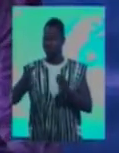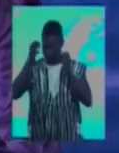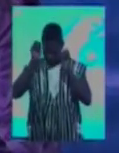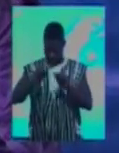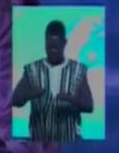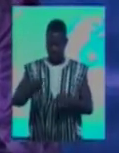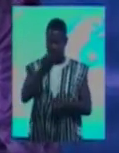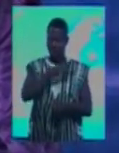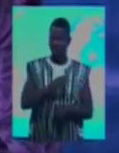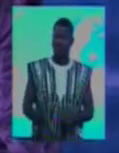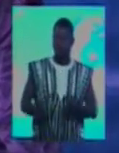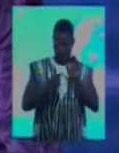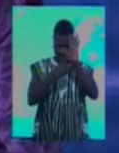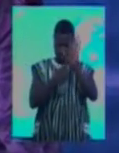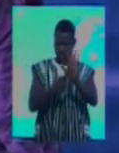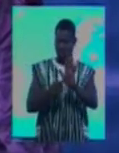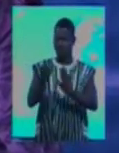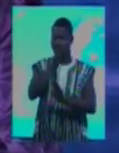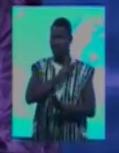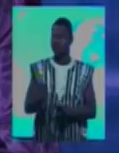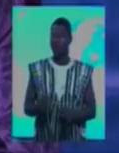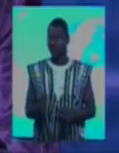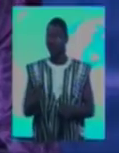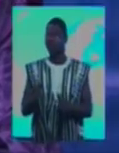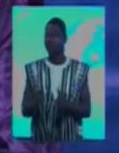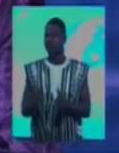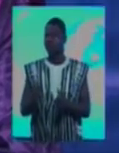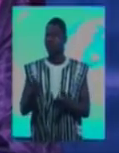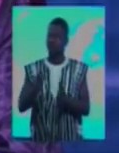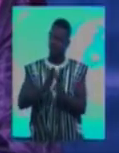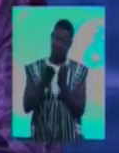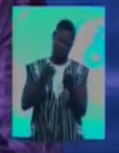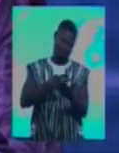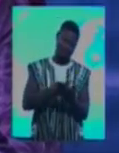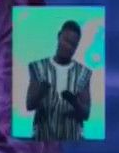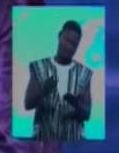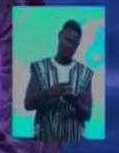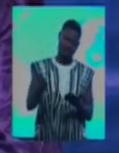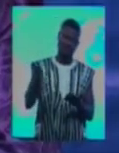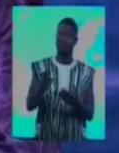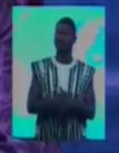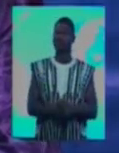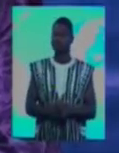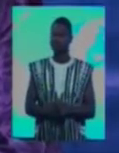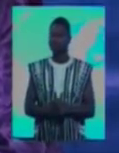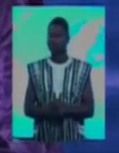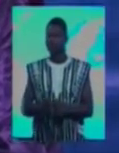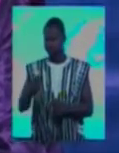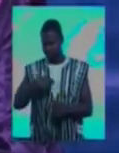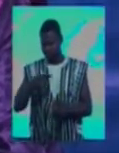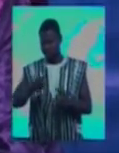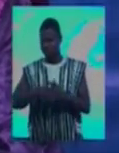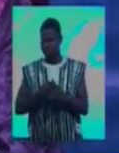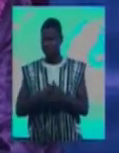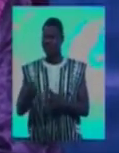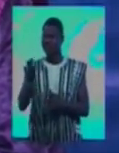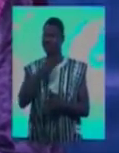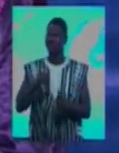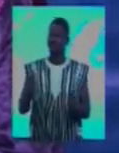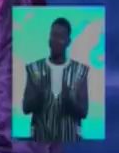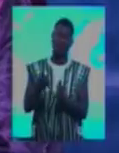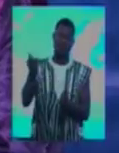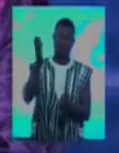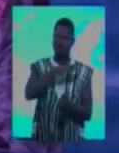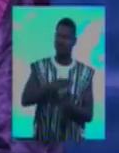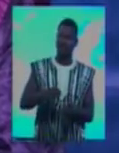publié des textes, romans, poésie, etc. Et donc, j'ai commencé avec celles que je